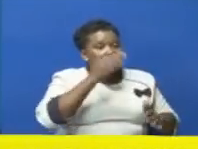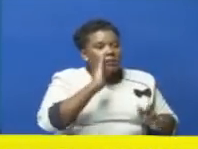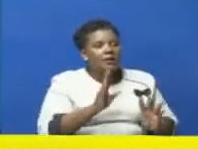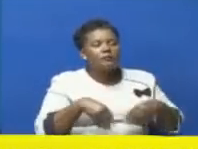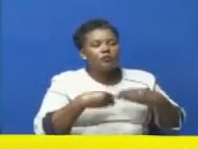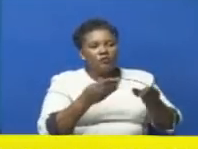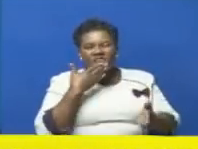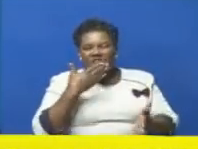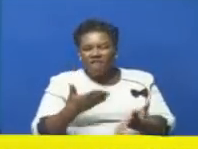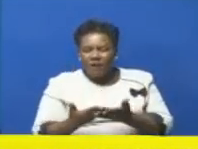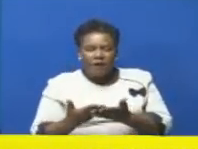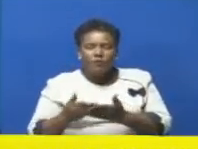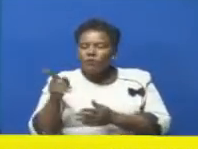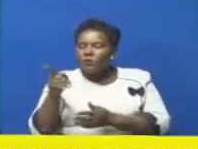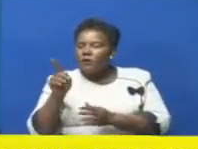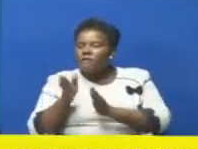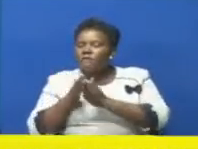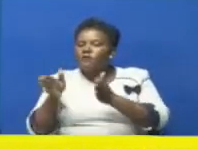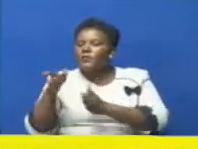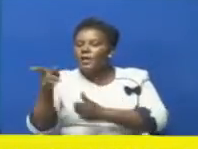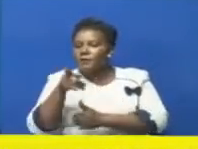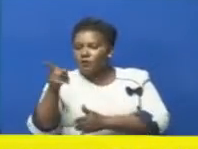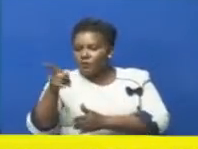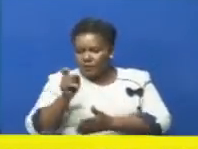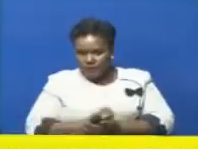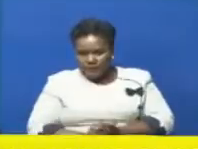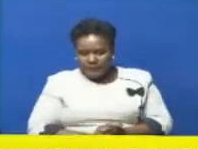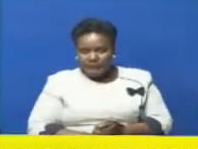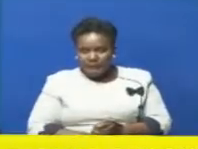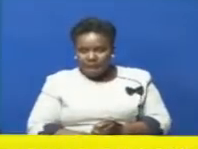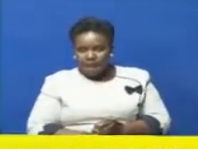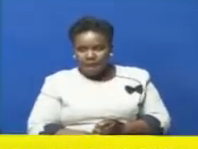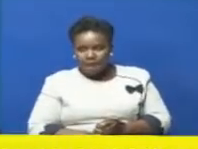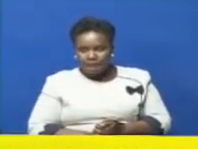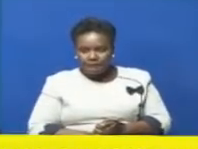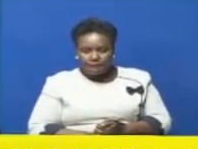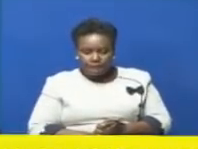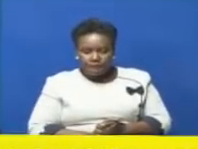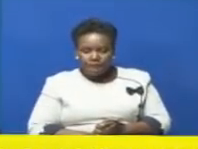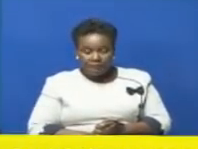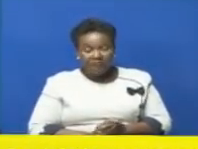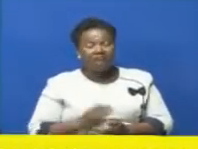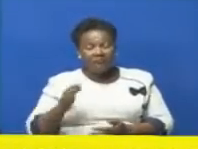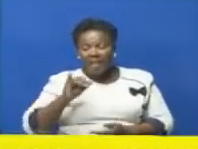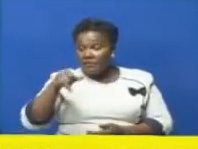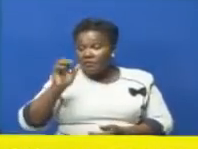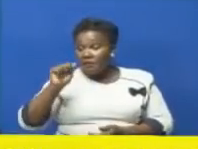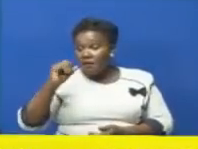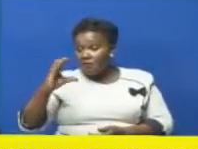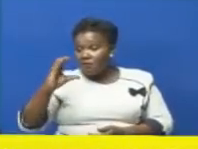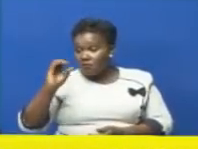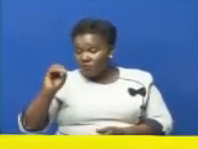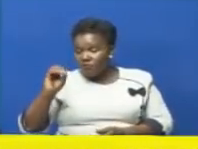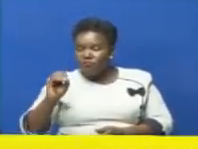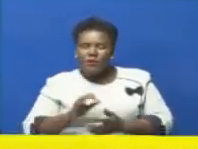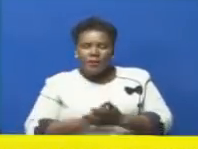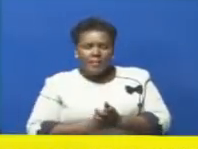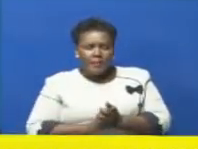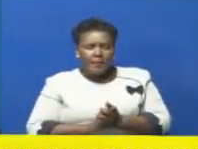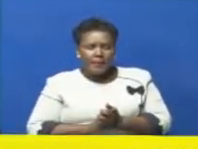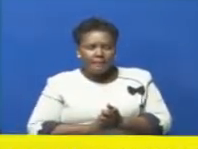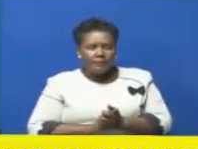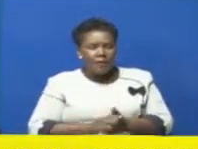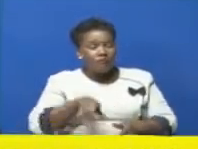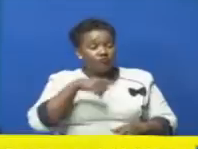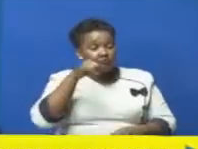ya kuliwezesha kundi hilo. Akizungumza katika kikao kazi cha wadau wa masuala ya afya ya macho kutoka